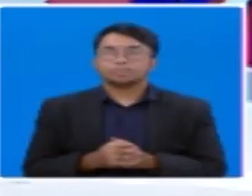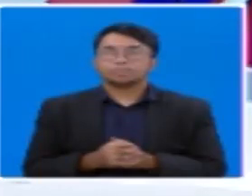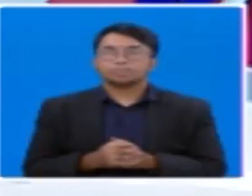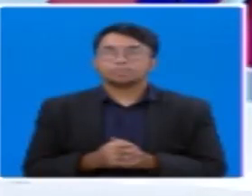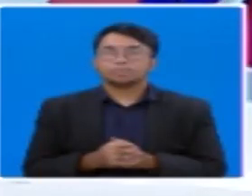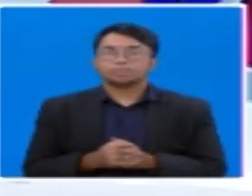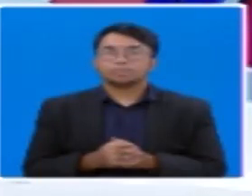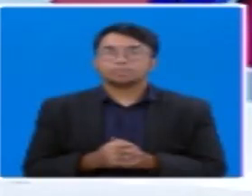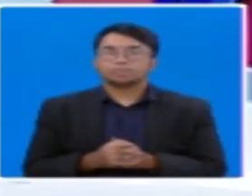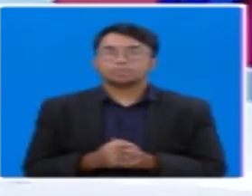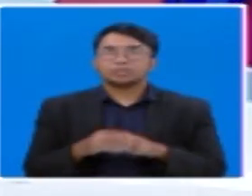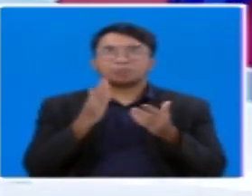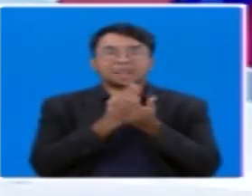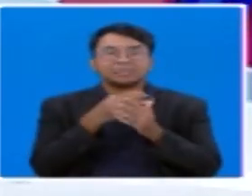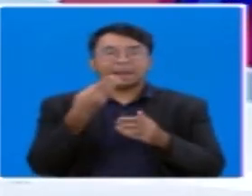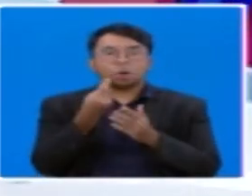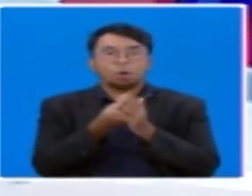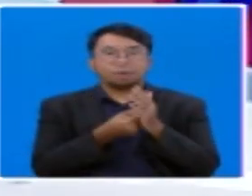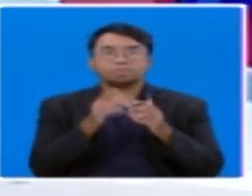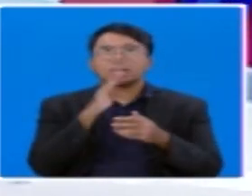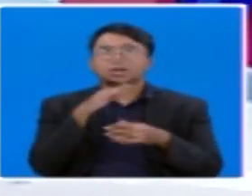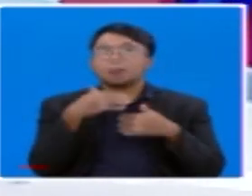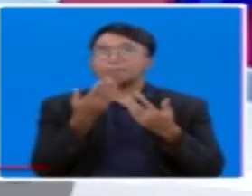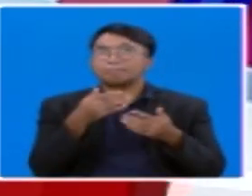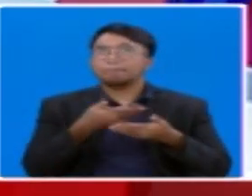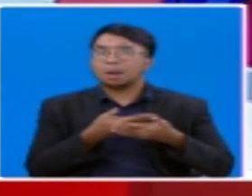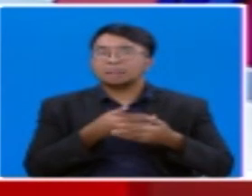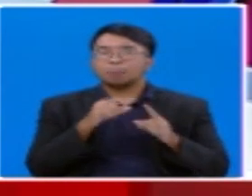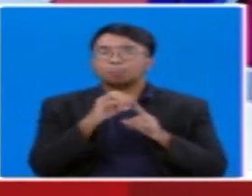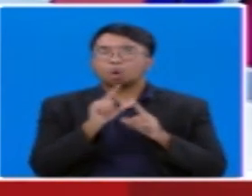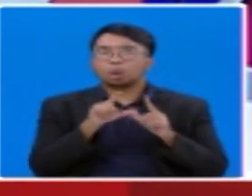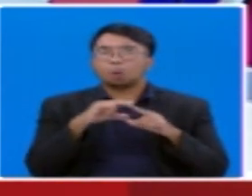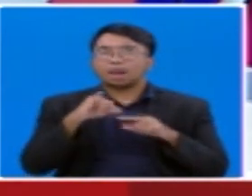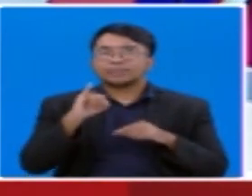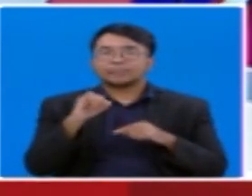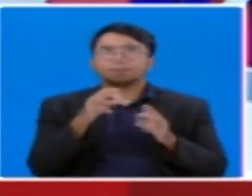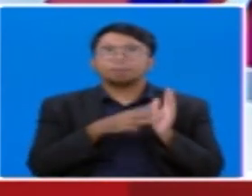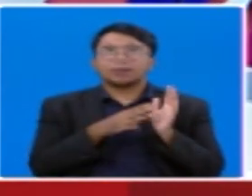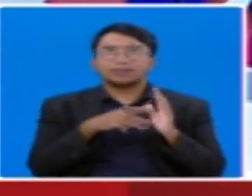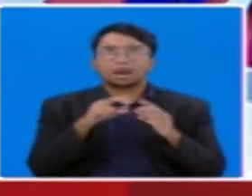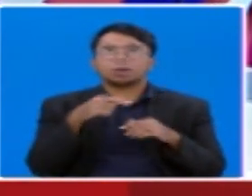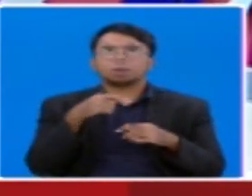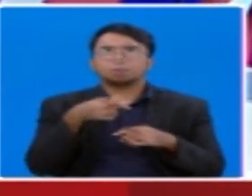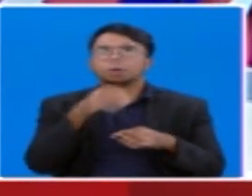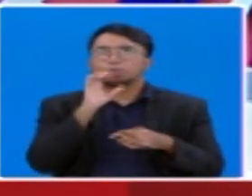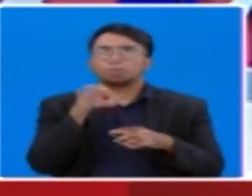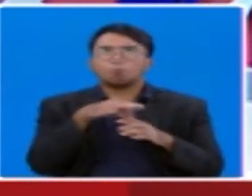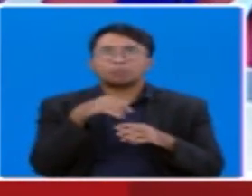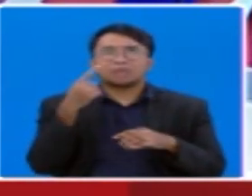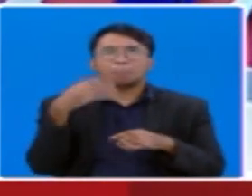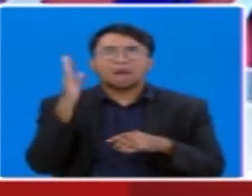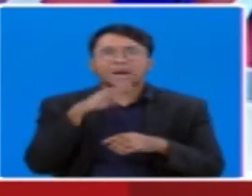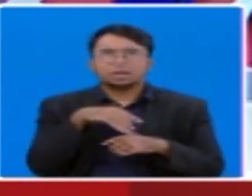Selain keterbatasan ekonomi, apalagi alasan balita di Polewali Mandar harus konsumsi kopi setiap hari, kita akan bergabung